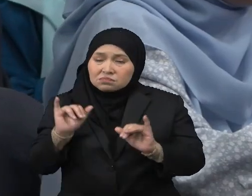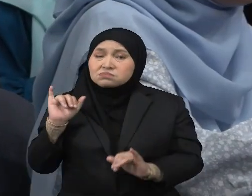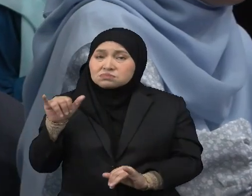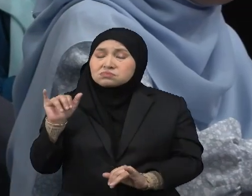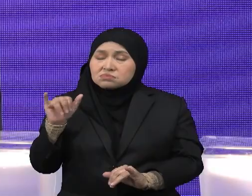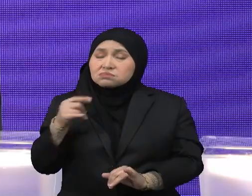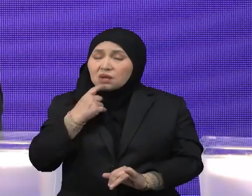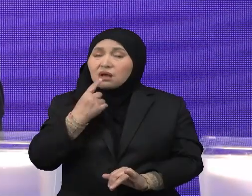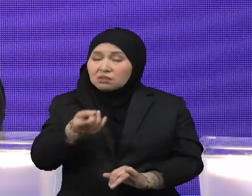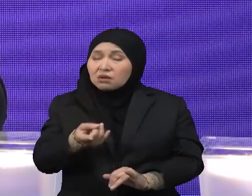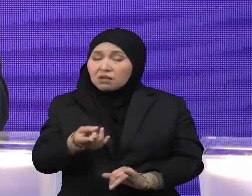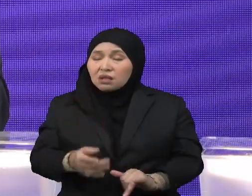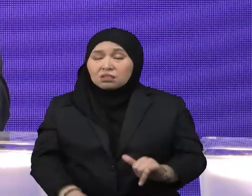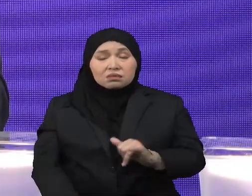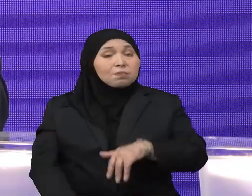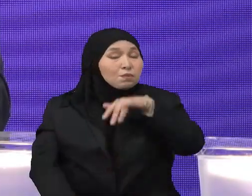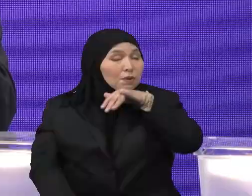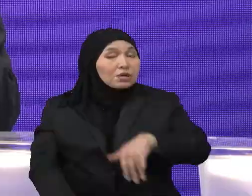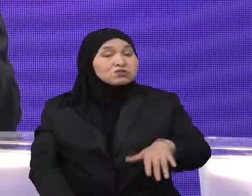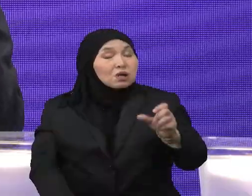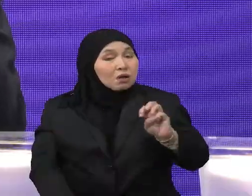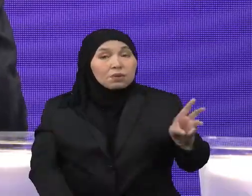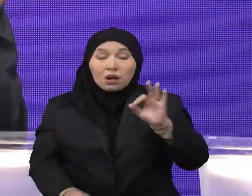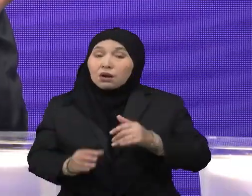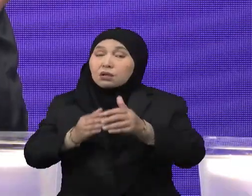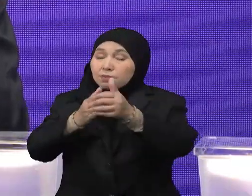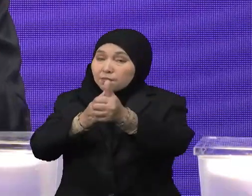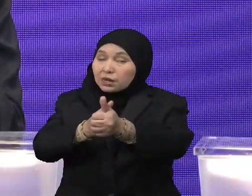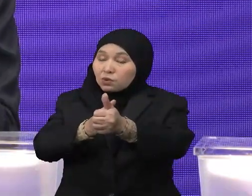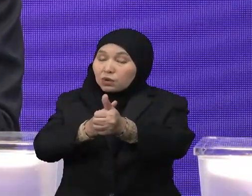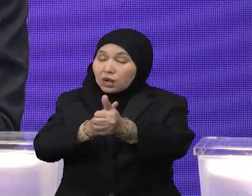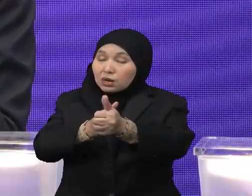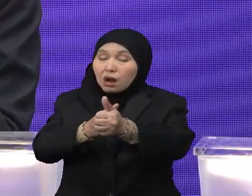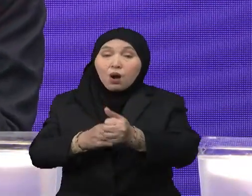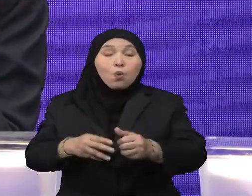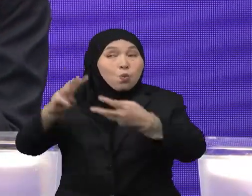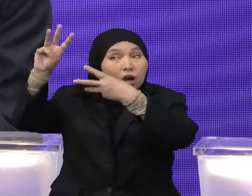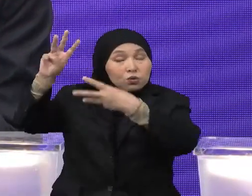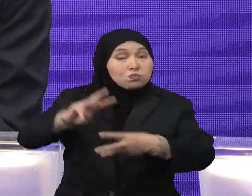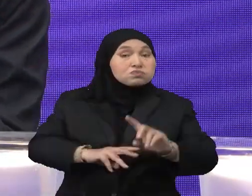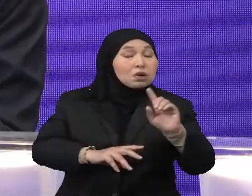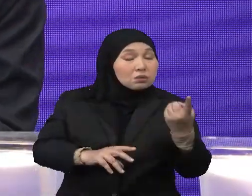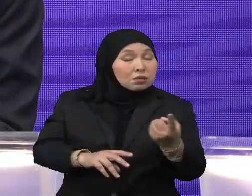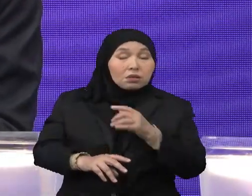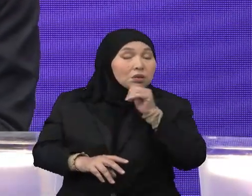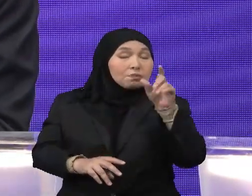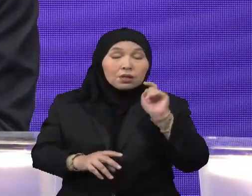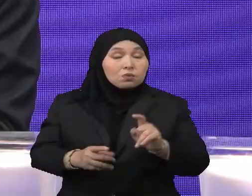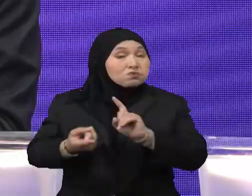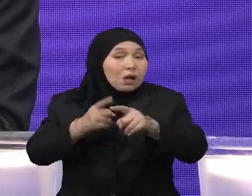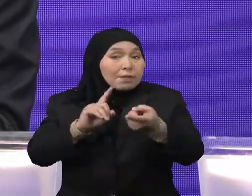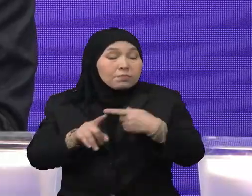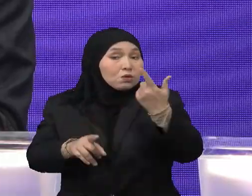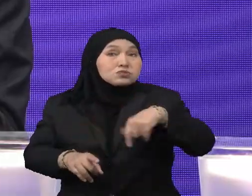katakan bahwa Nabi Shallallahu Alaihi Wasallam kalau dia berpadukan Wahyu semata maka dia tidak memerlukan kepada para sahabat karena Allah